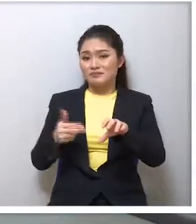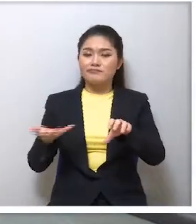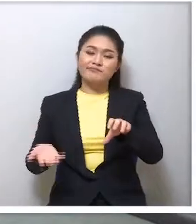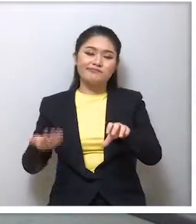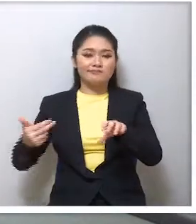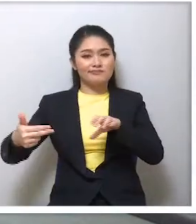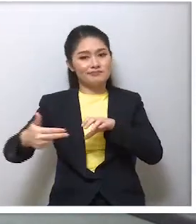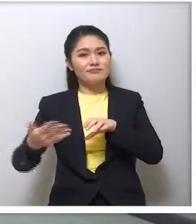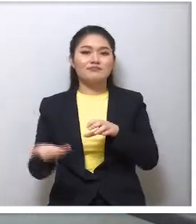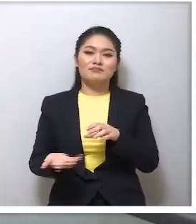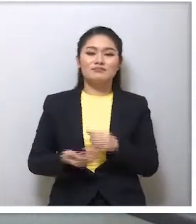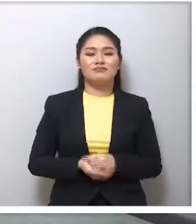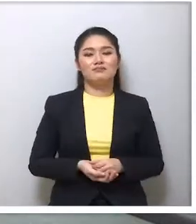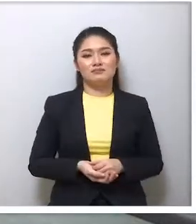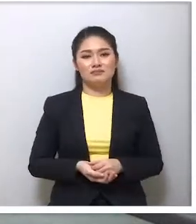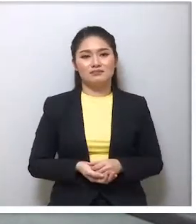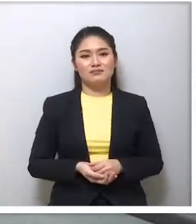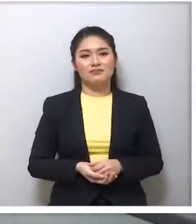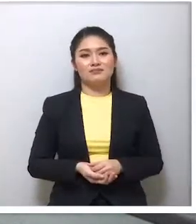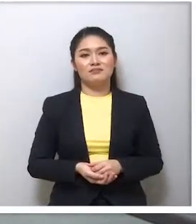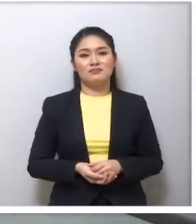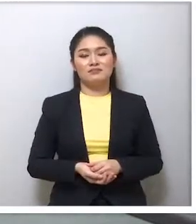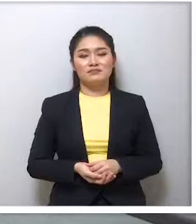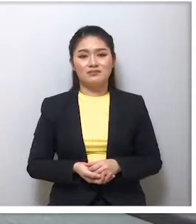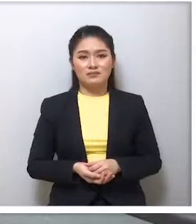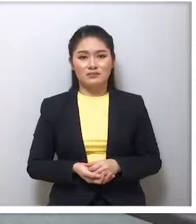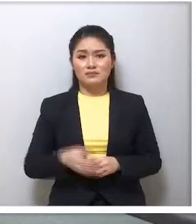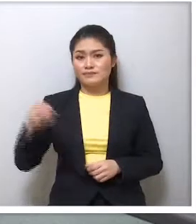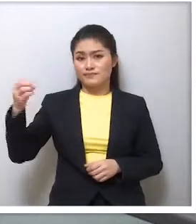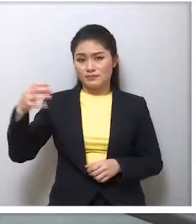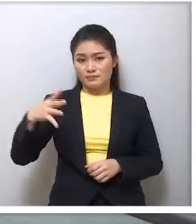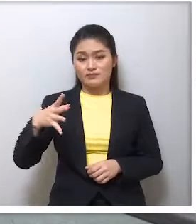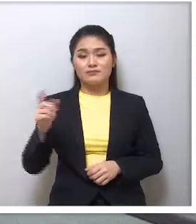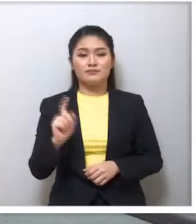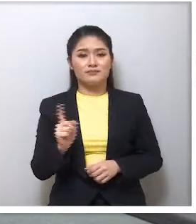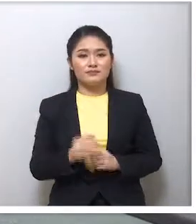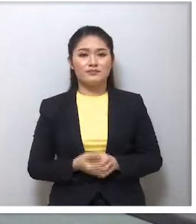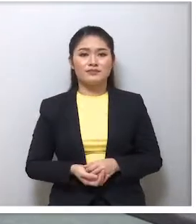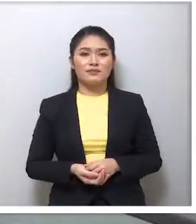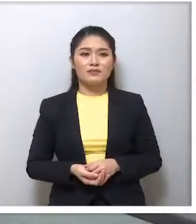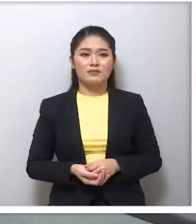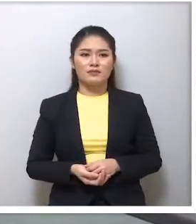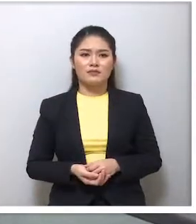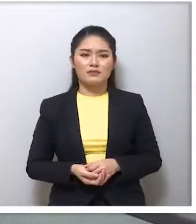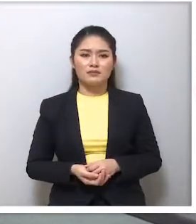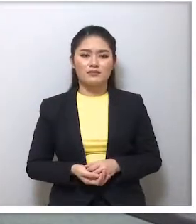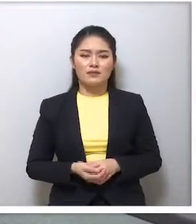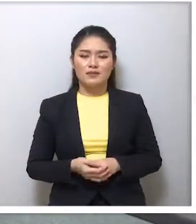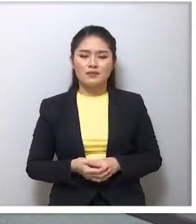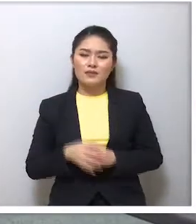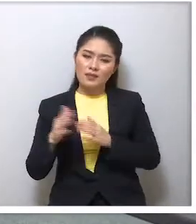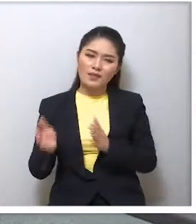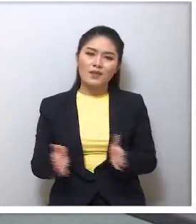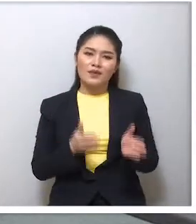นะครับในช่วงนี้ตัวสปอตเนี่ยเราจะ keyframe ให้เขาอย่างนี้นึงค่อยๆแต่งนะครับ